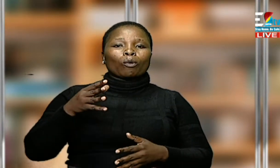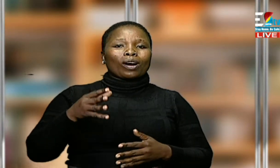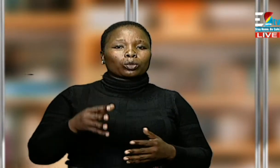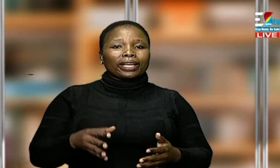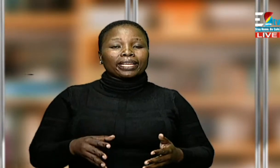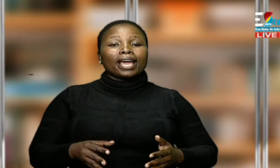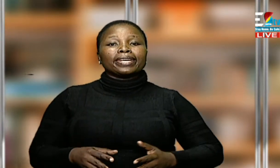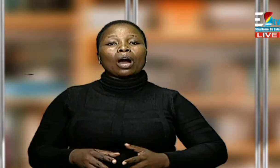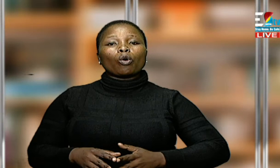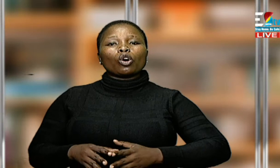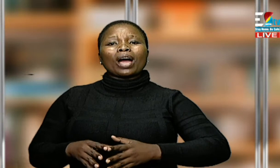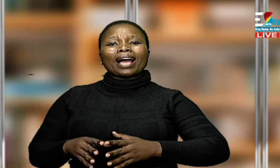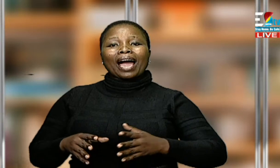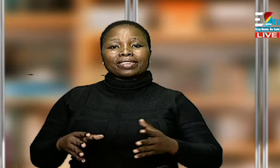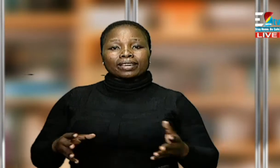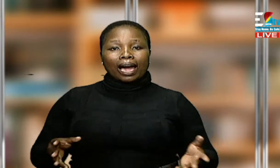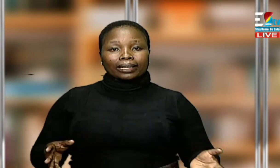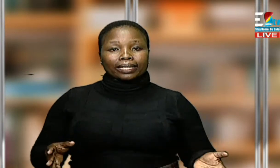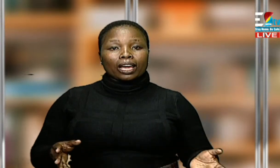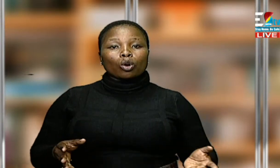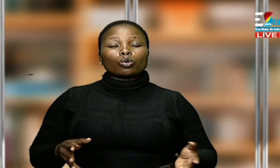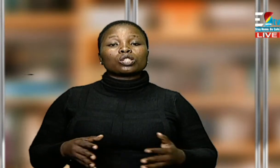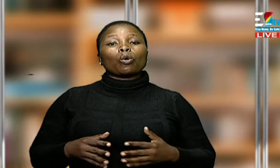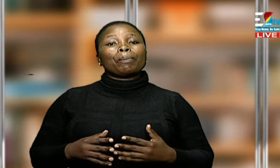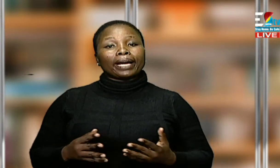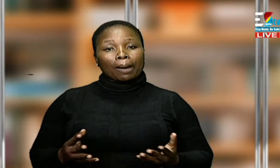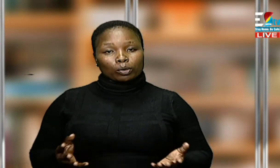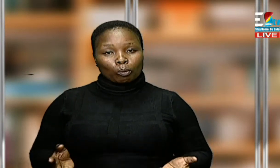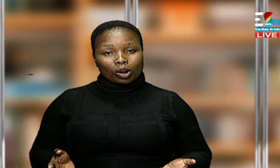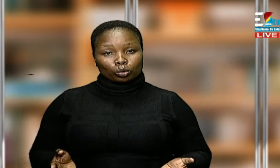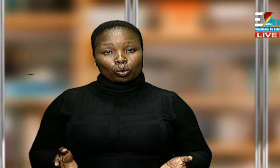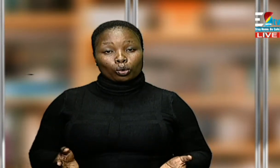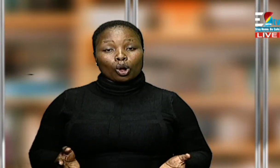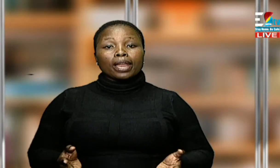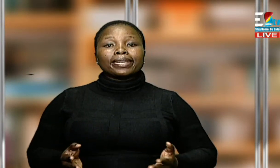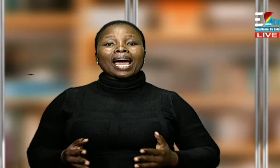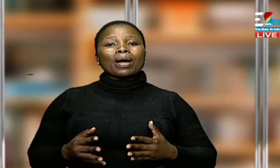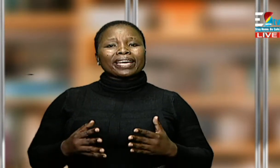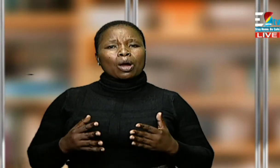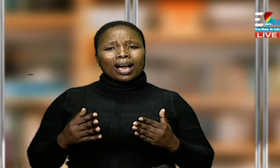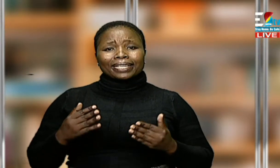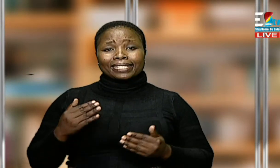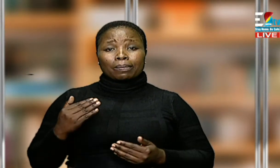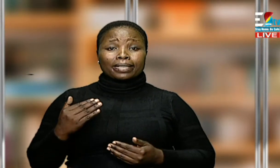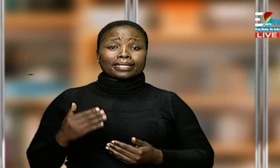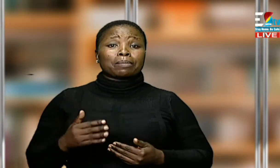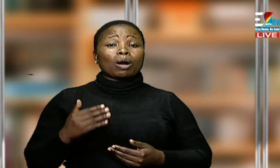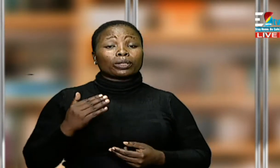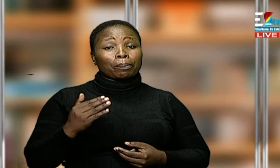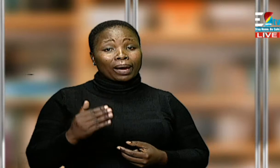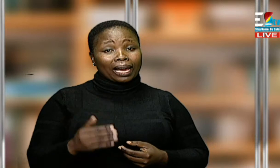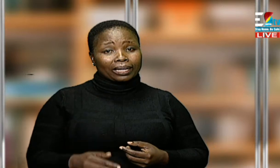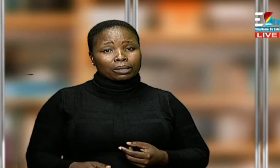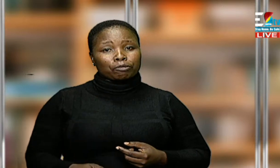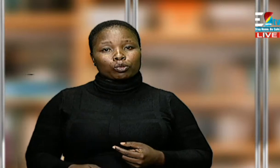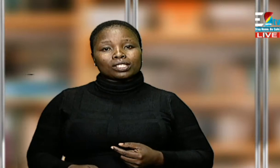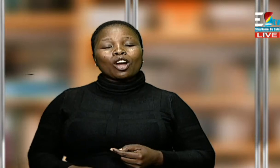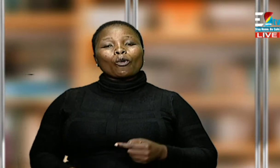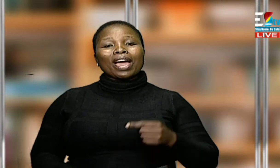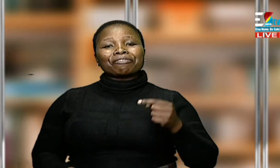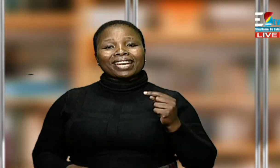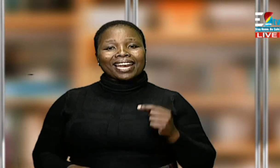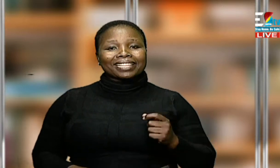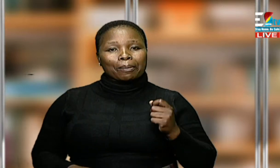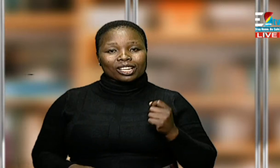nayo napha emgwaqweni nawo longakhanyi kahle ukuthi ubhekapi lo mgwaqo loyo nawe ke nawe ungakade sebenzisa timphawu tekubhala kahle